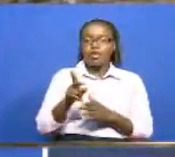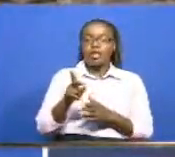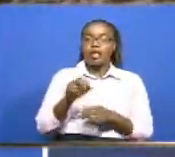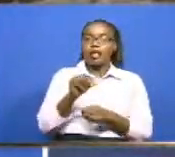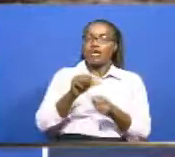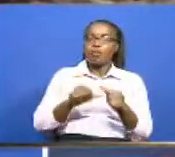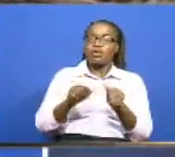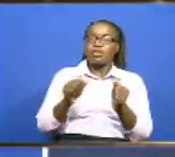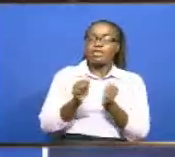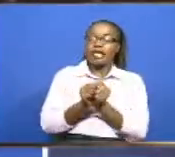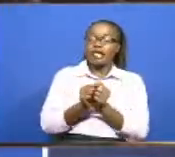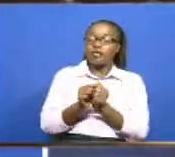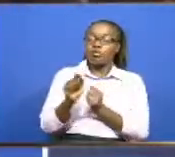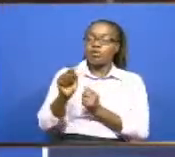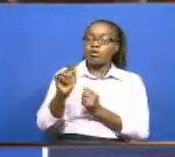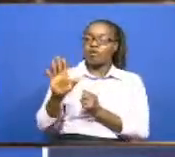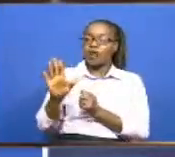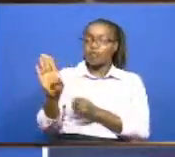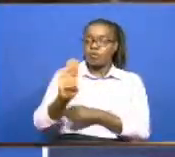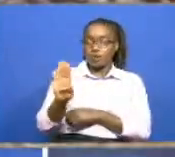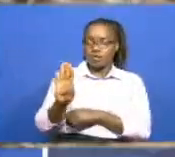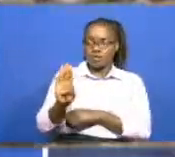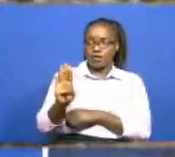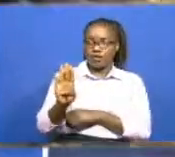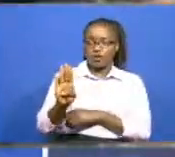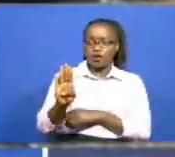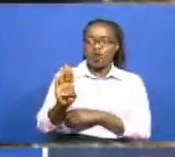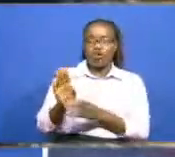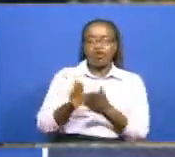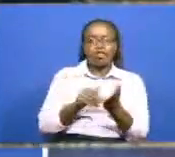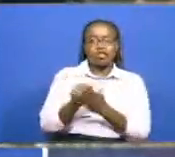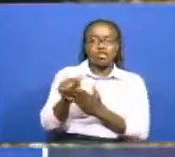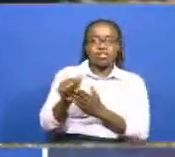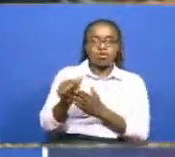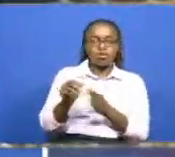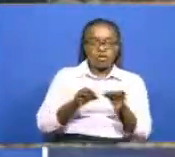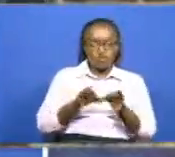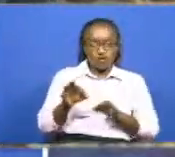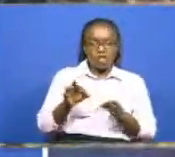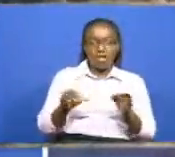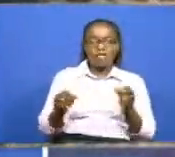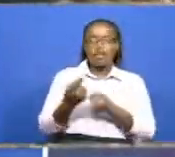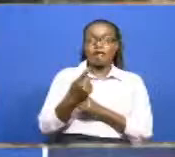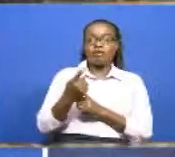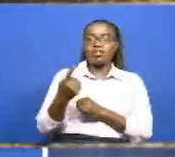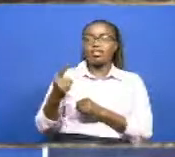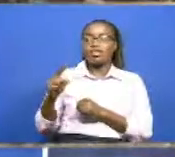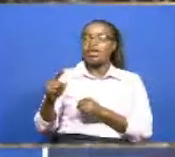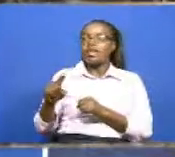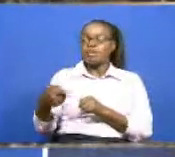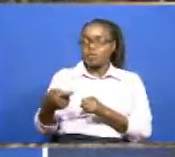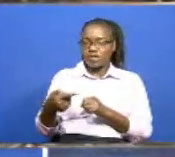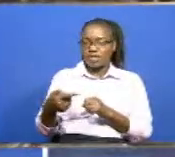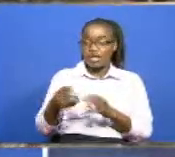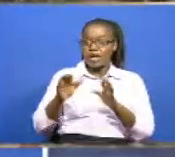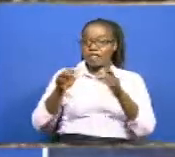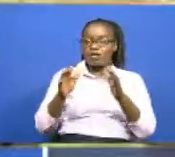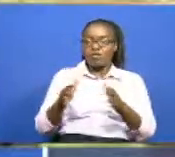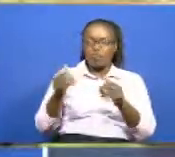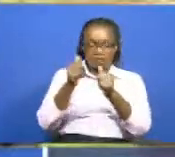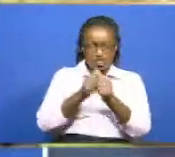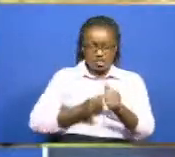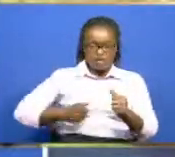bilioni 10.5 kuhusiana na uharibifu wa ekari 11,000, hatua ambayo wakulima hao